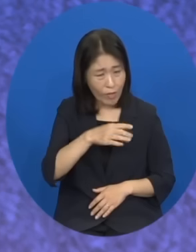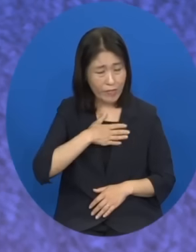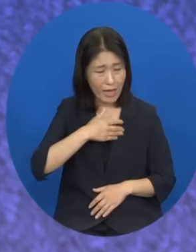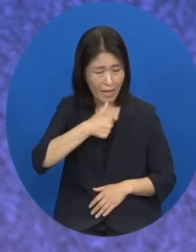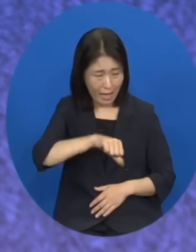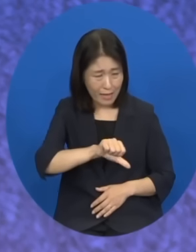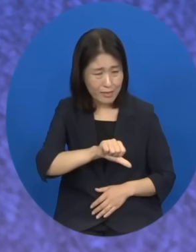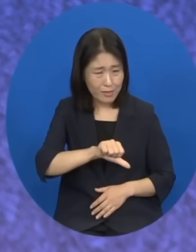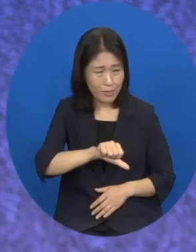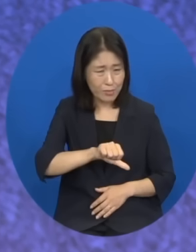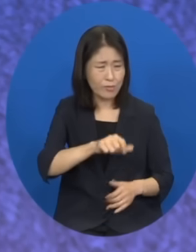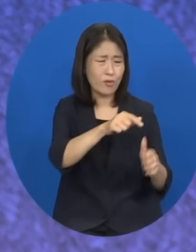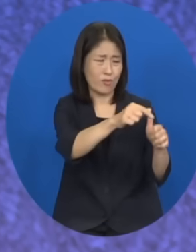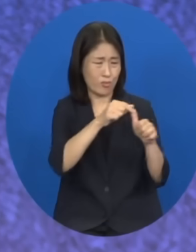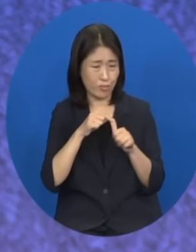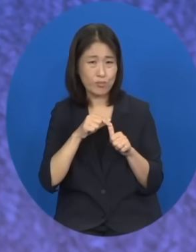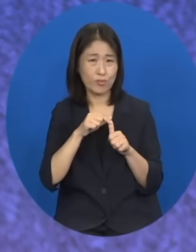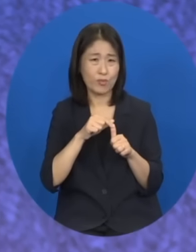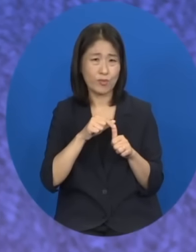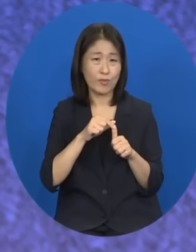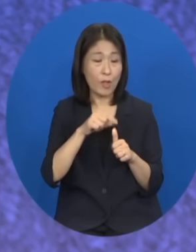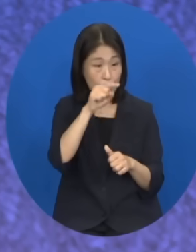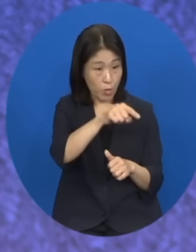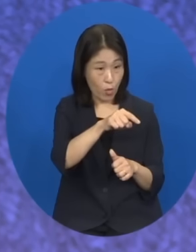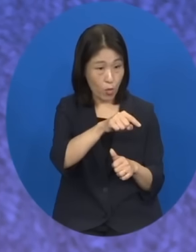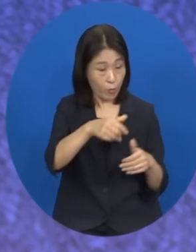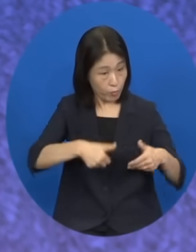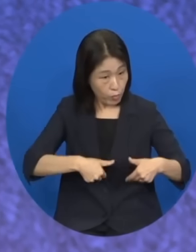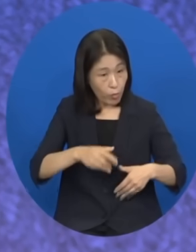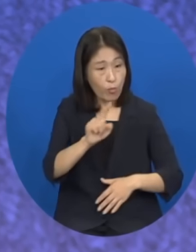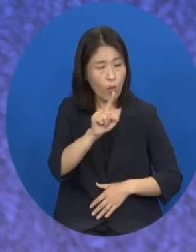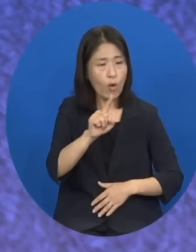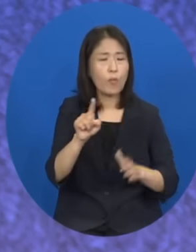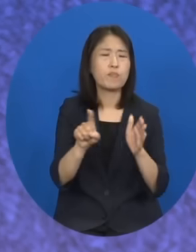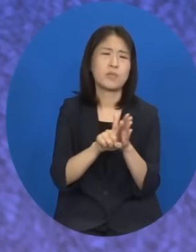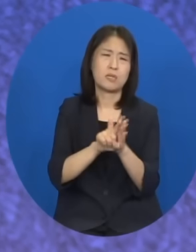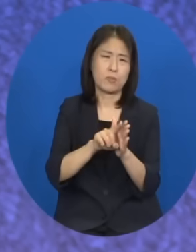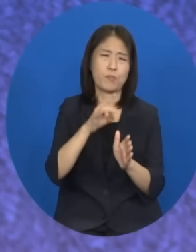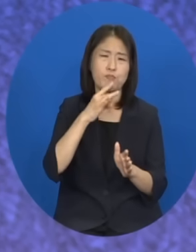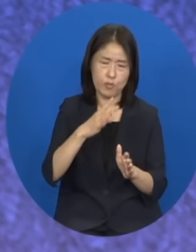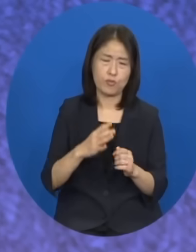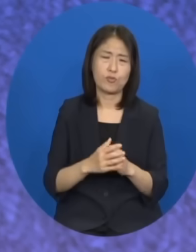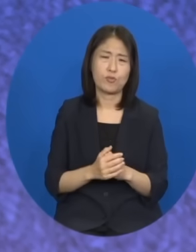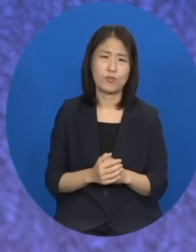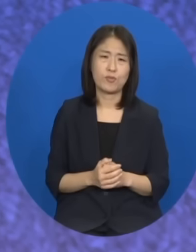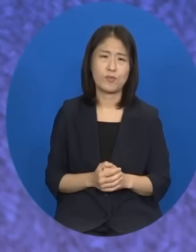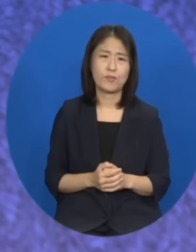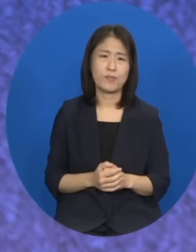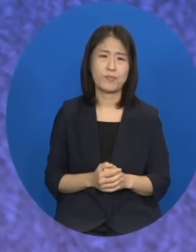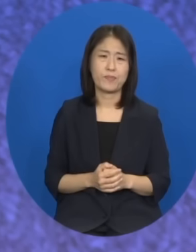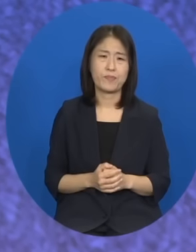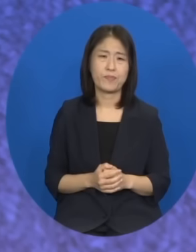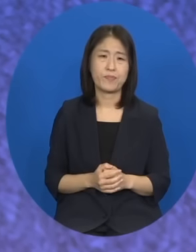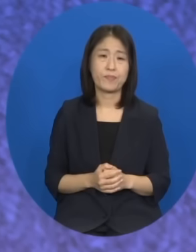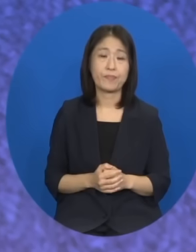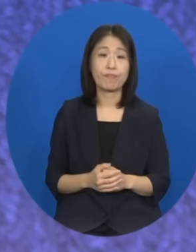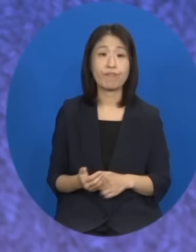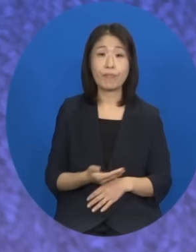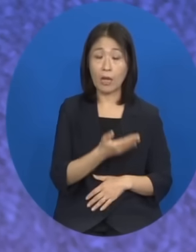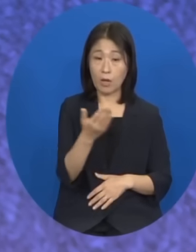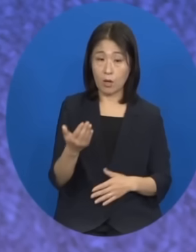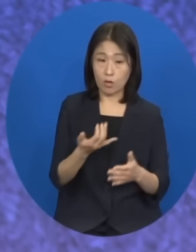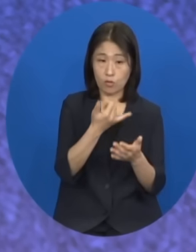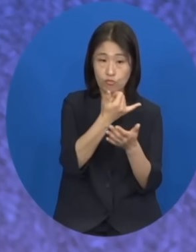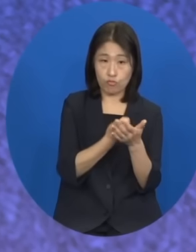아들로 삼았어. 내가 할 일은 믿는 거야. 믿기만 해. 여러분, 그